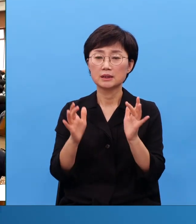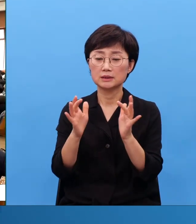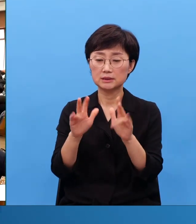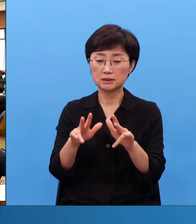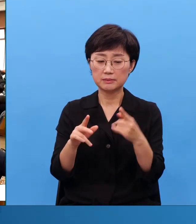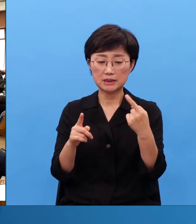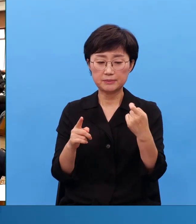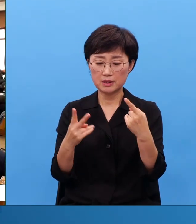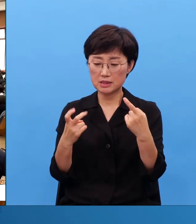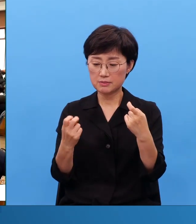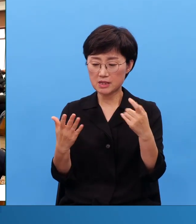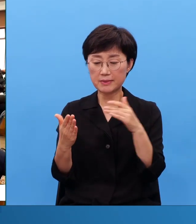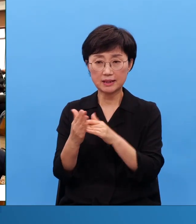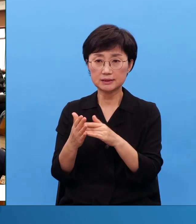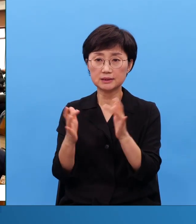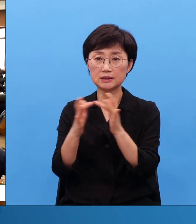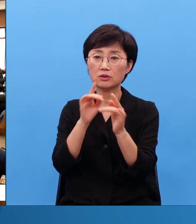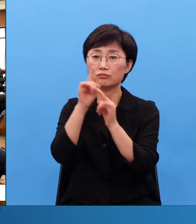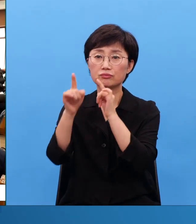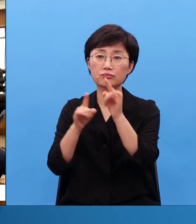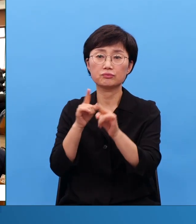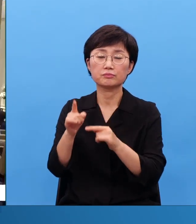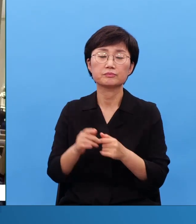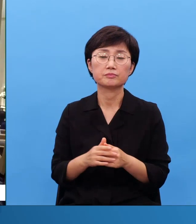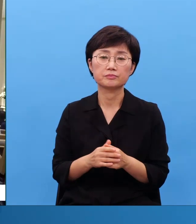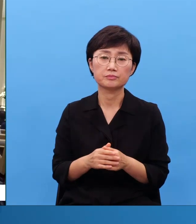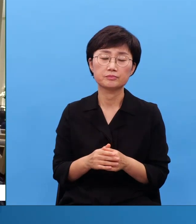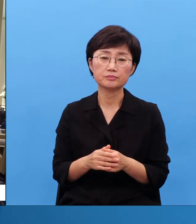위아.kr에서 오는 23일까지 등록받습니다.